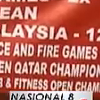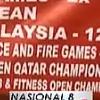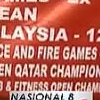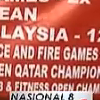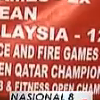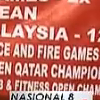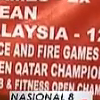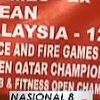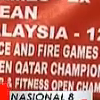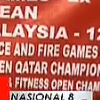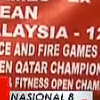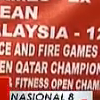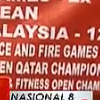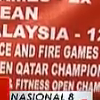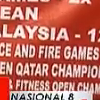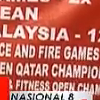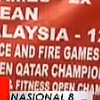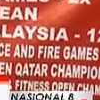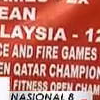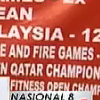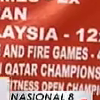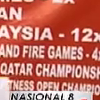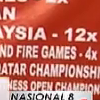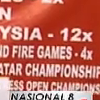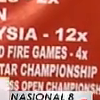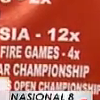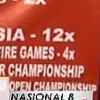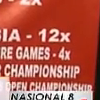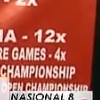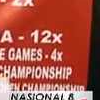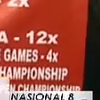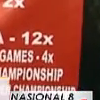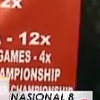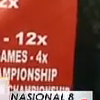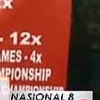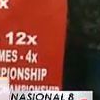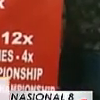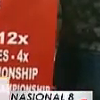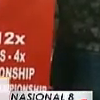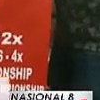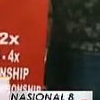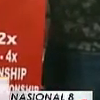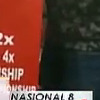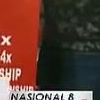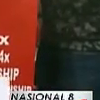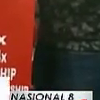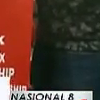tahun hukuman gantung atlet Bina badan Sazali Samad kekal